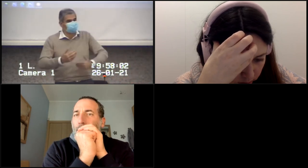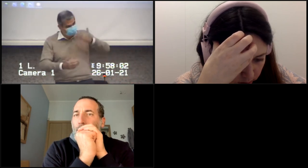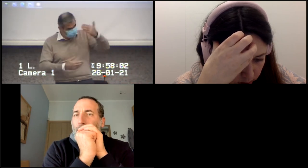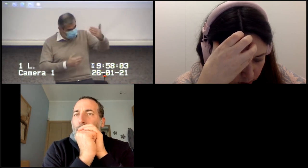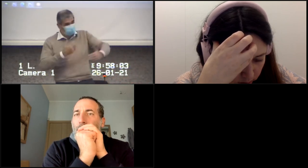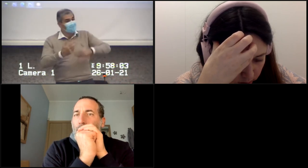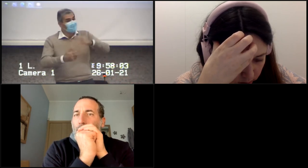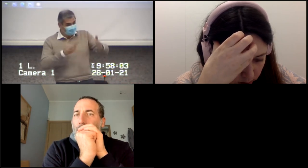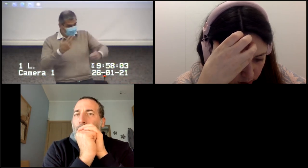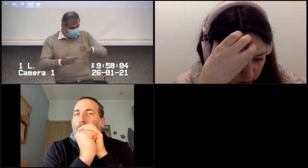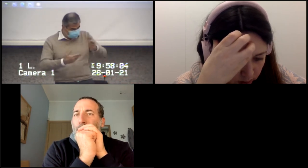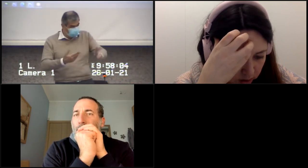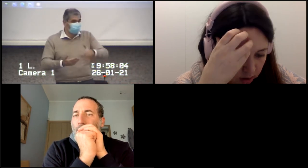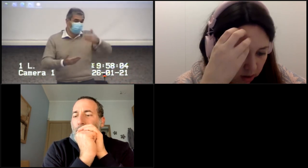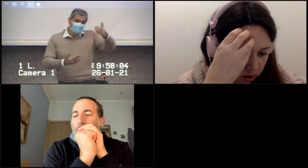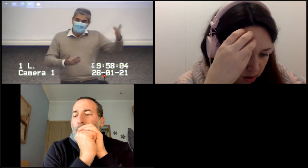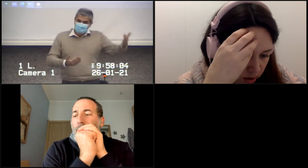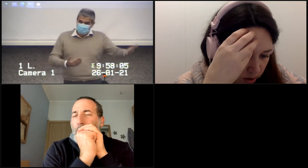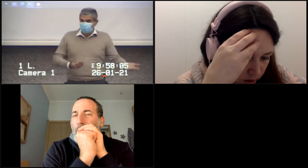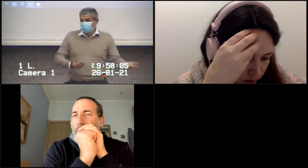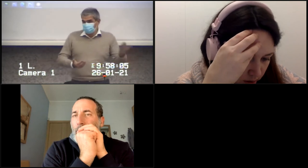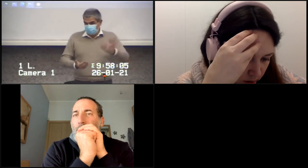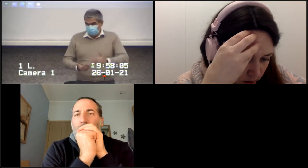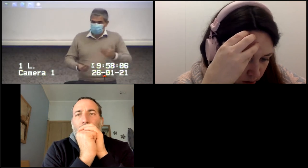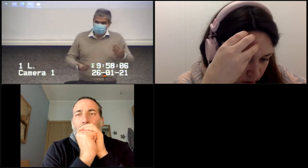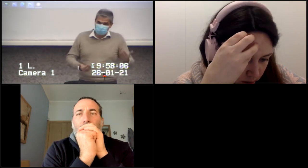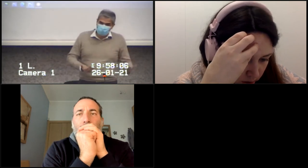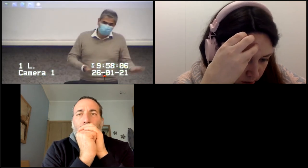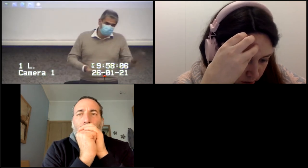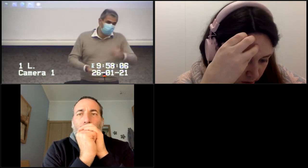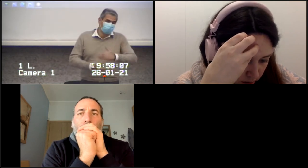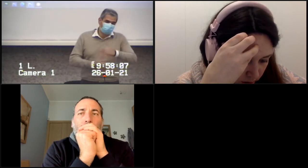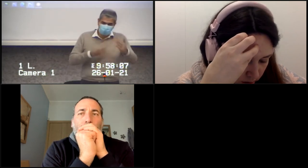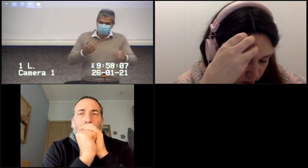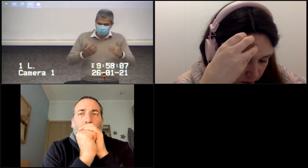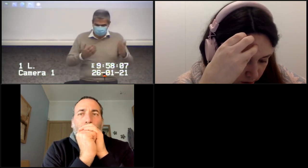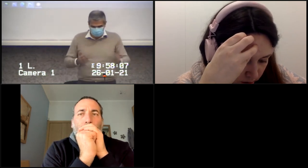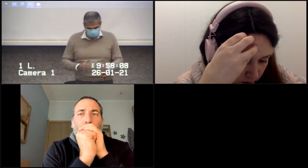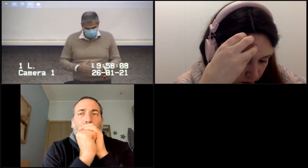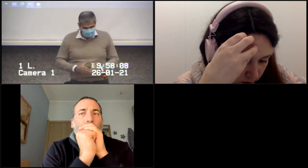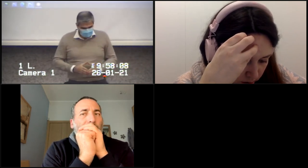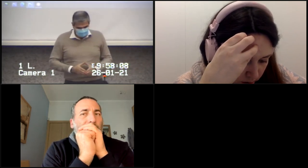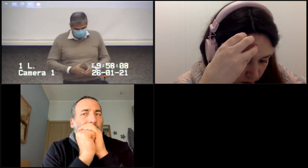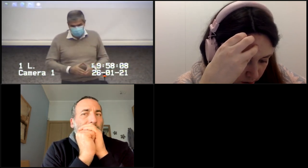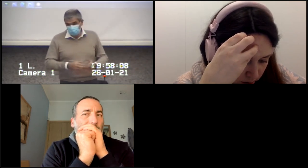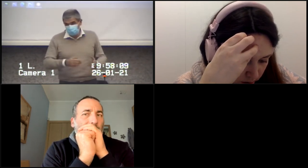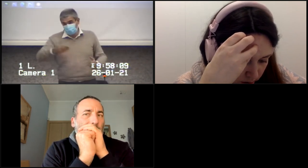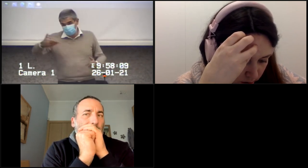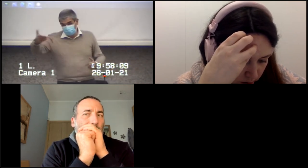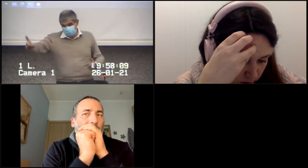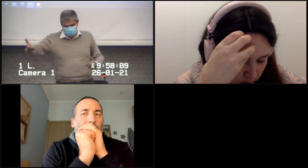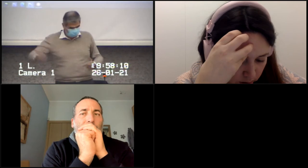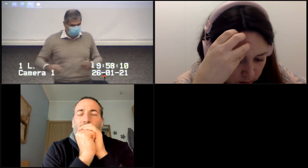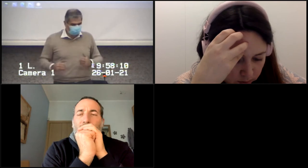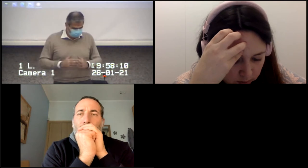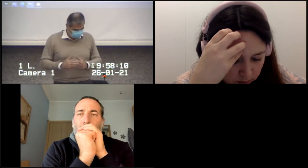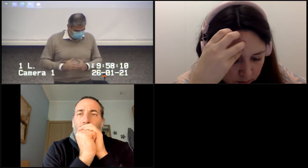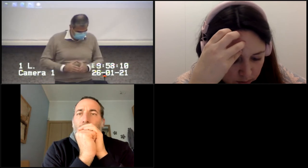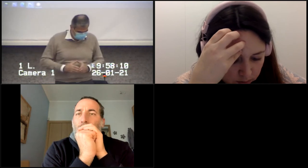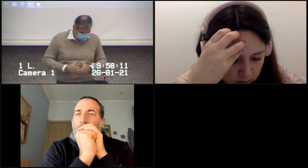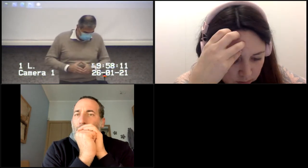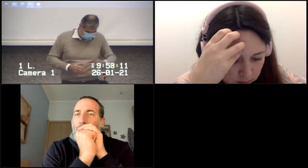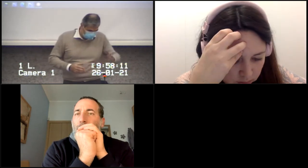poi usare la residua superficie che ne rimarrebbe per fare altri tipi di funzioni ammesse già